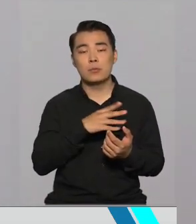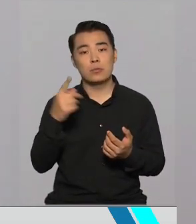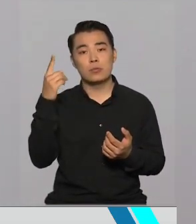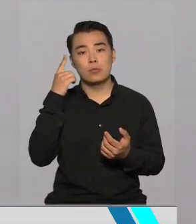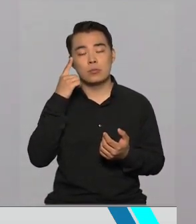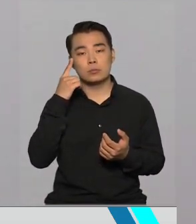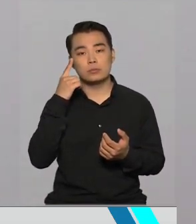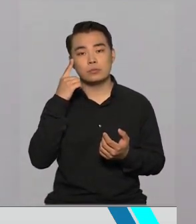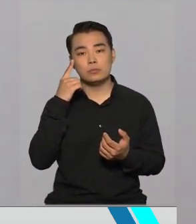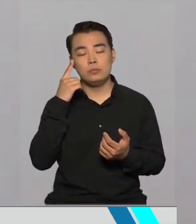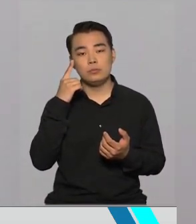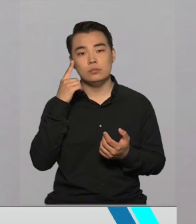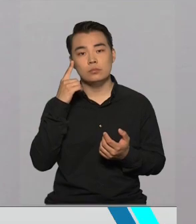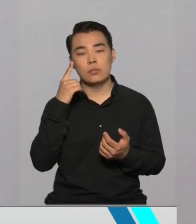предполагаю,